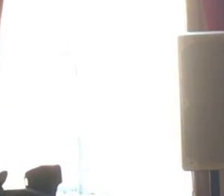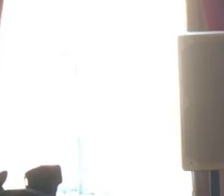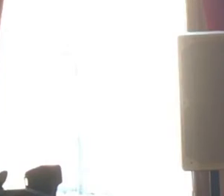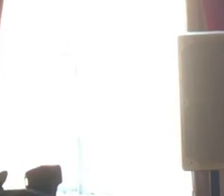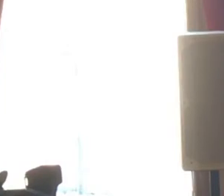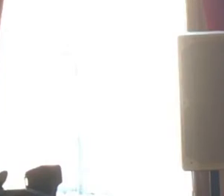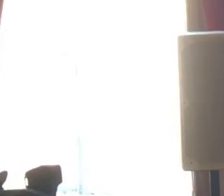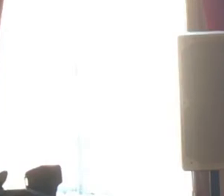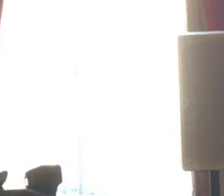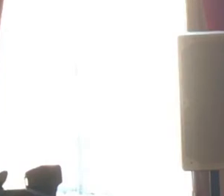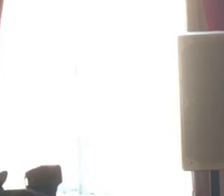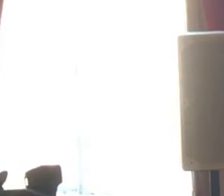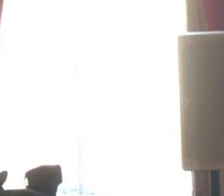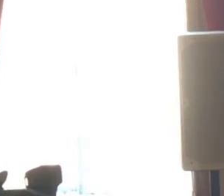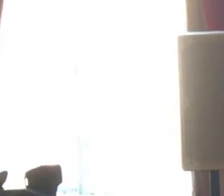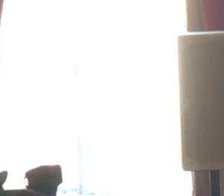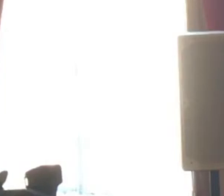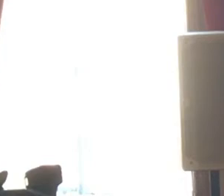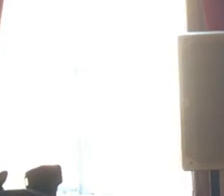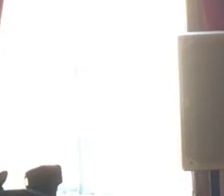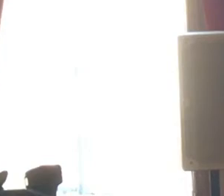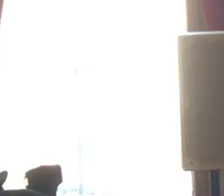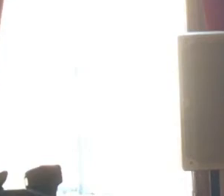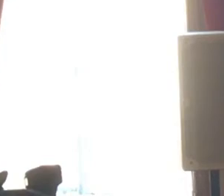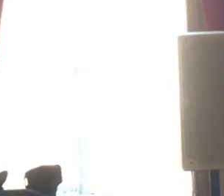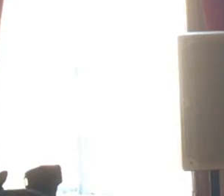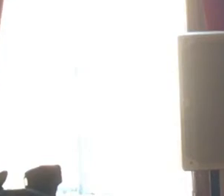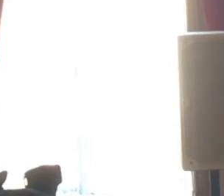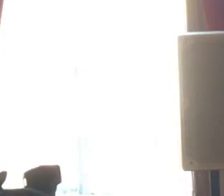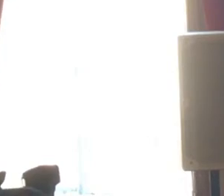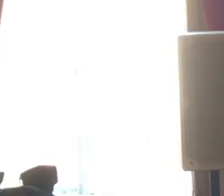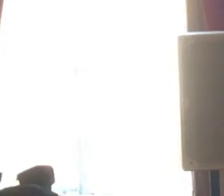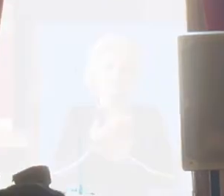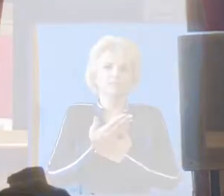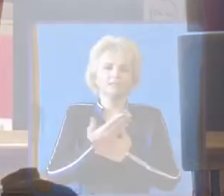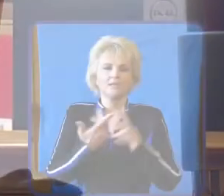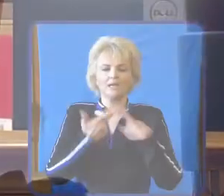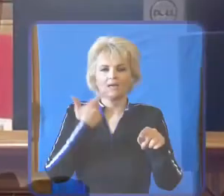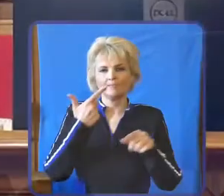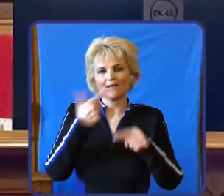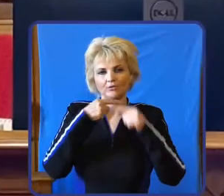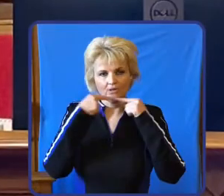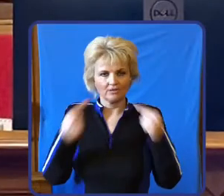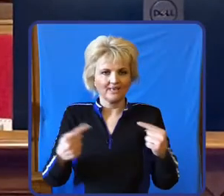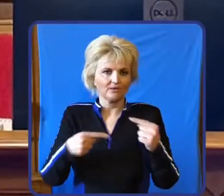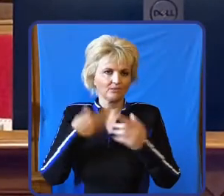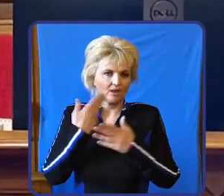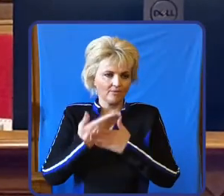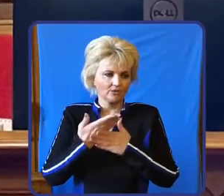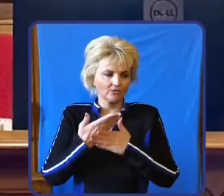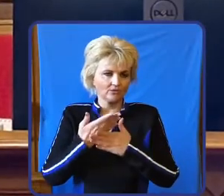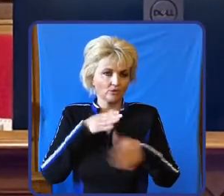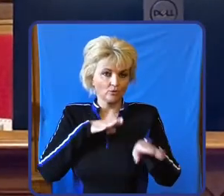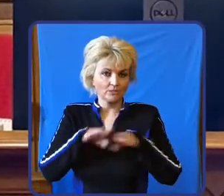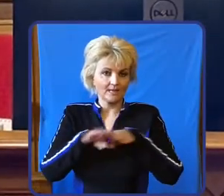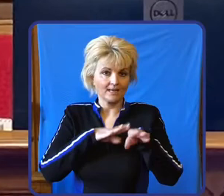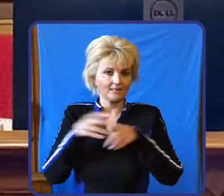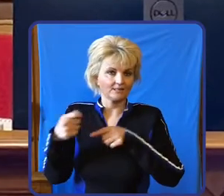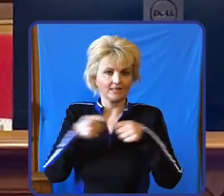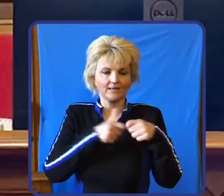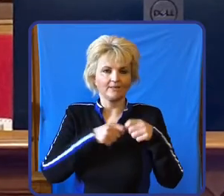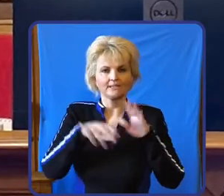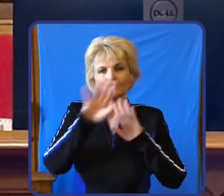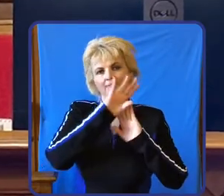Tizenkettő igen és 3 nem szavazattal elfogadtuk a határozatjavaslatot, és van egy második határozatjavaslat is itt, a közlekedés szervezői